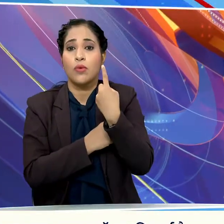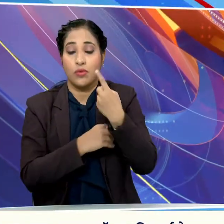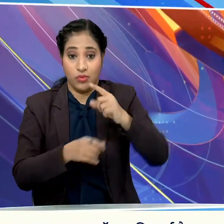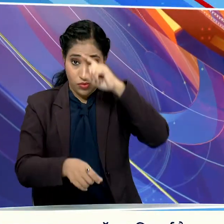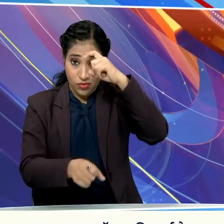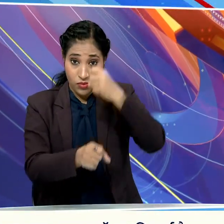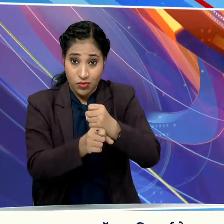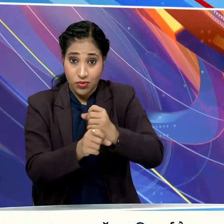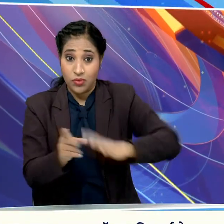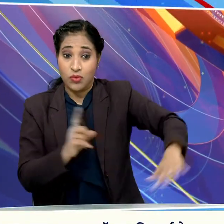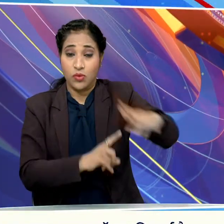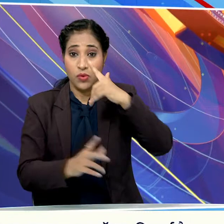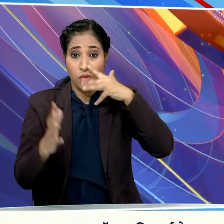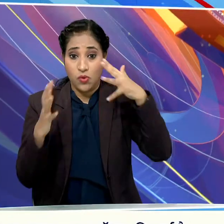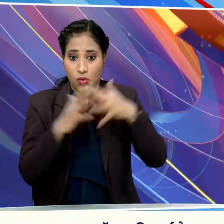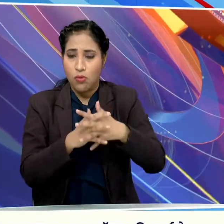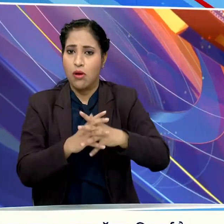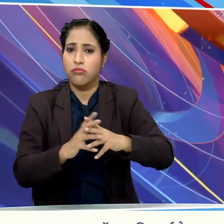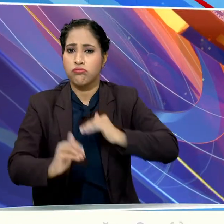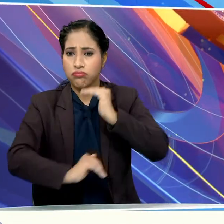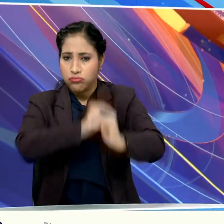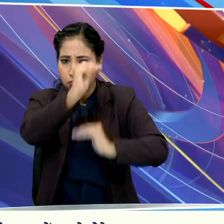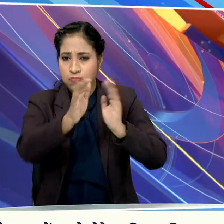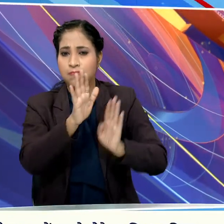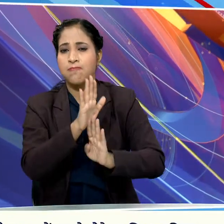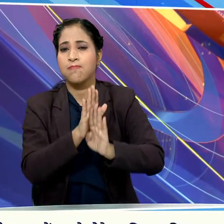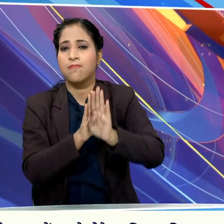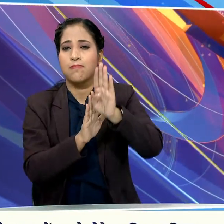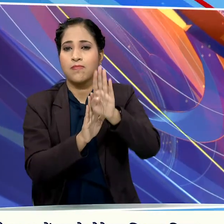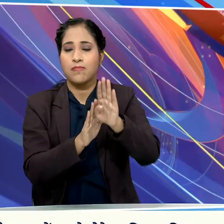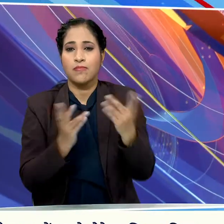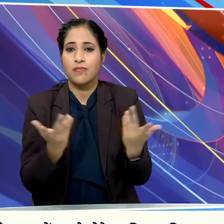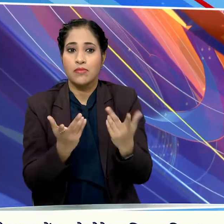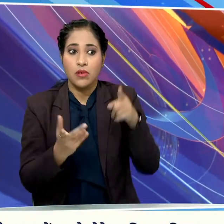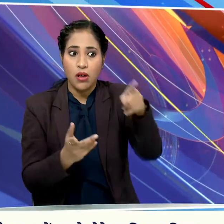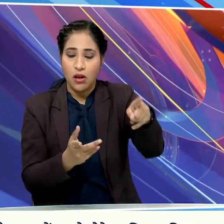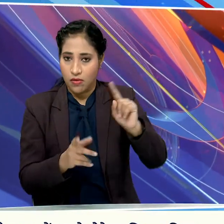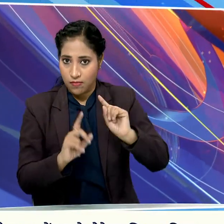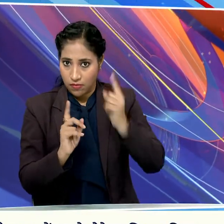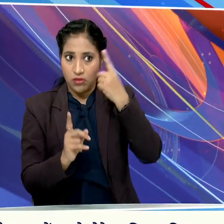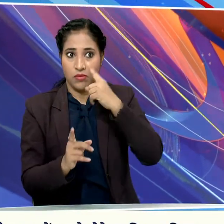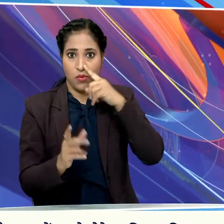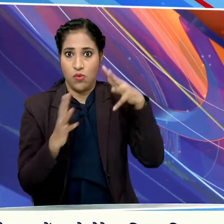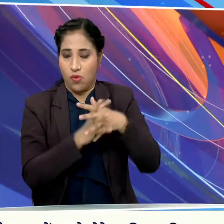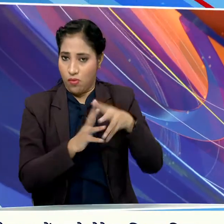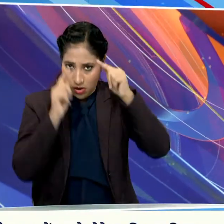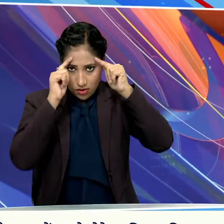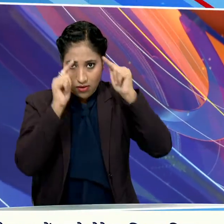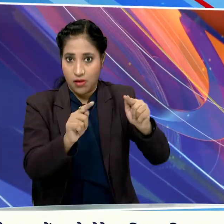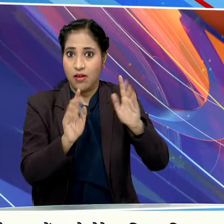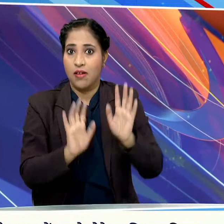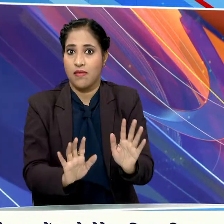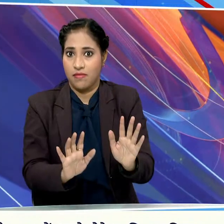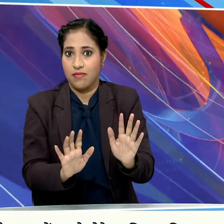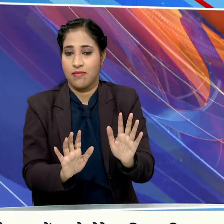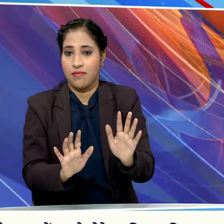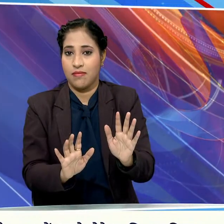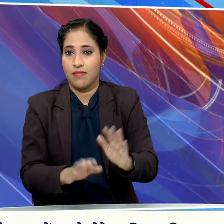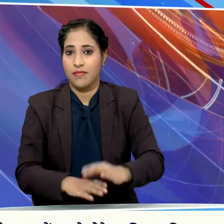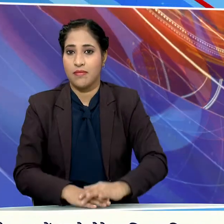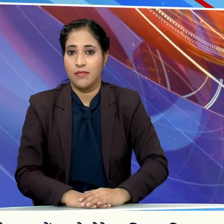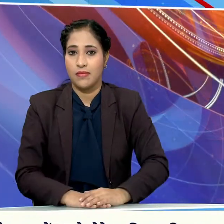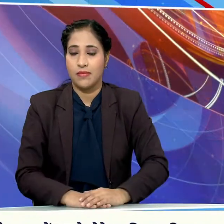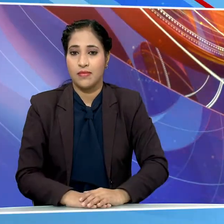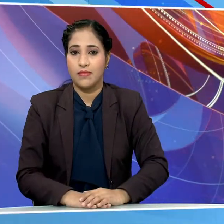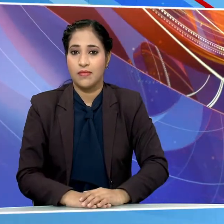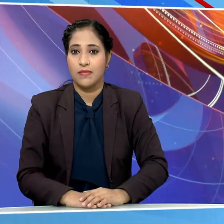गुजरात विमेन लेड डेवलपमेंट एनी जे आधार थीला नाखी छे ने एना कारणे छे।